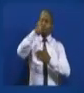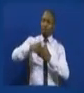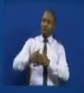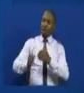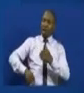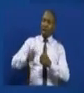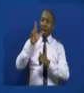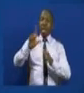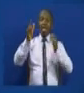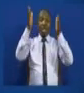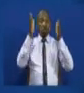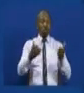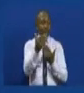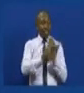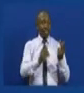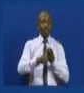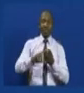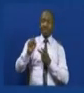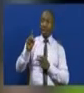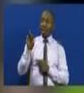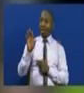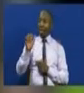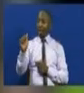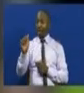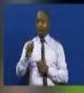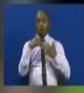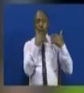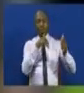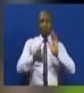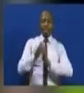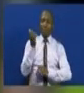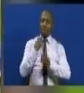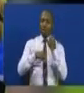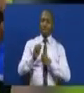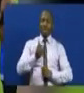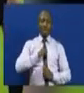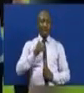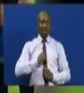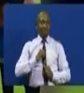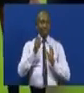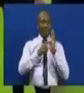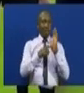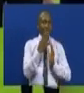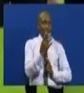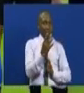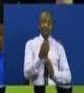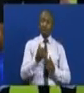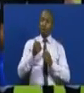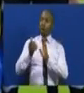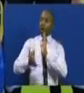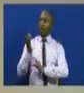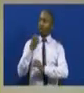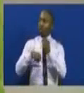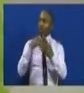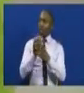hiyo Serie A kwa wachezaji kufanya mazoezi binafsi Mei 4 kabla kuanza mazoezi ya pamoja kama timu Mei 18